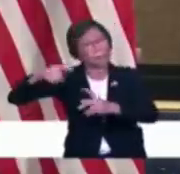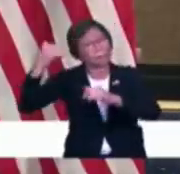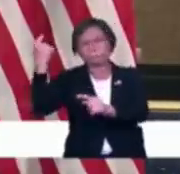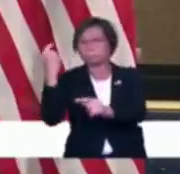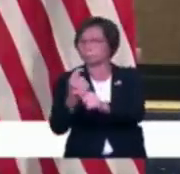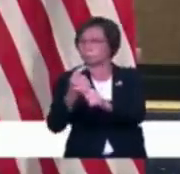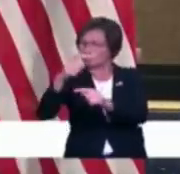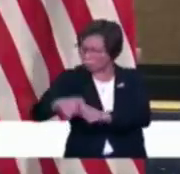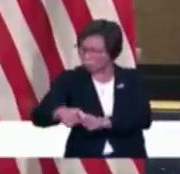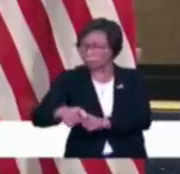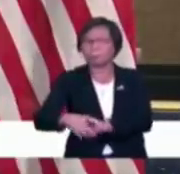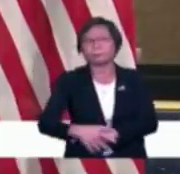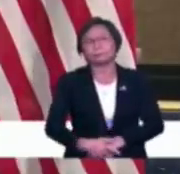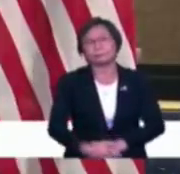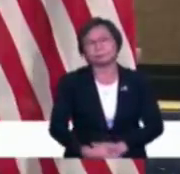dikekalkan.